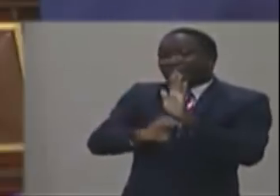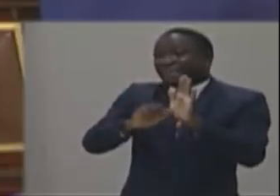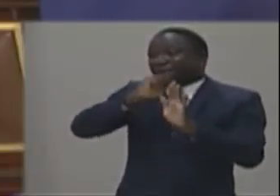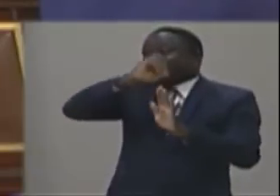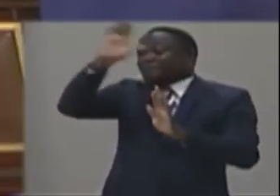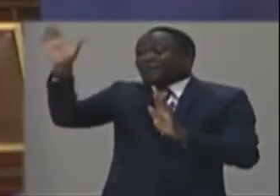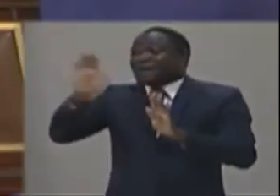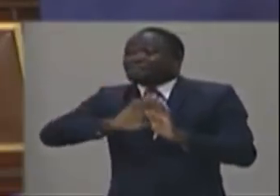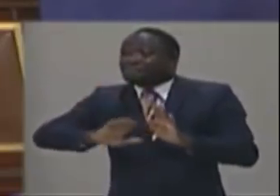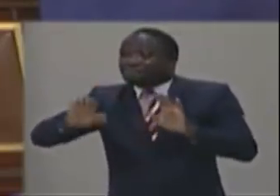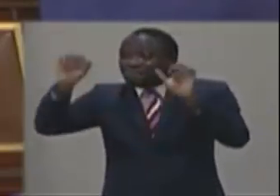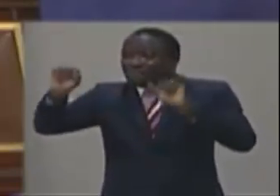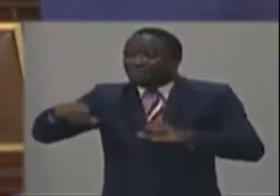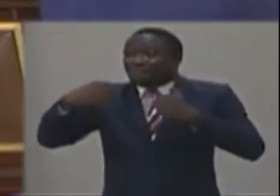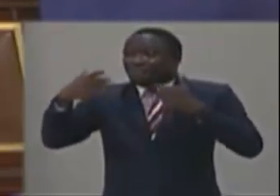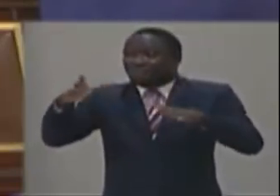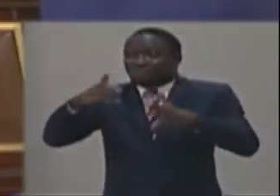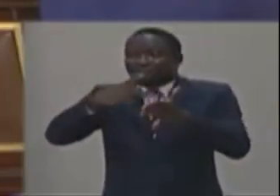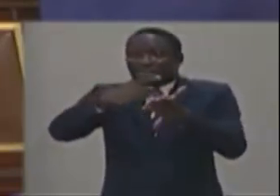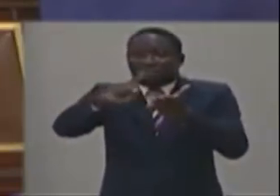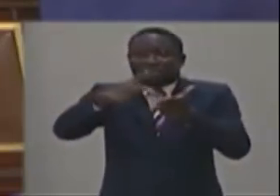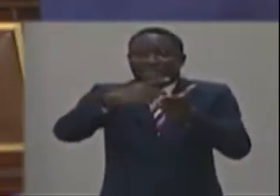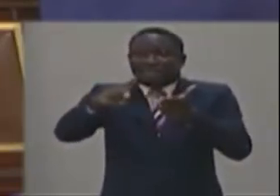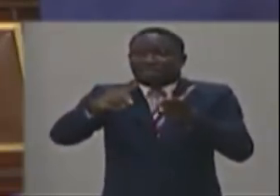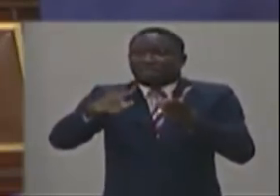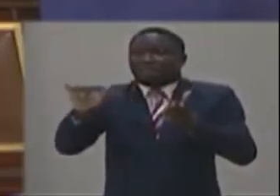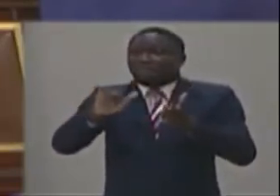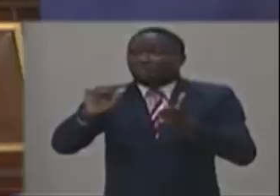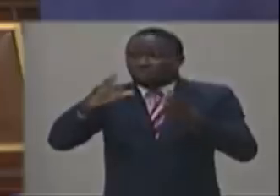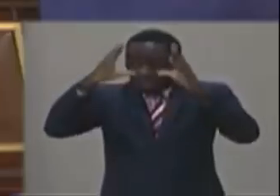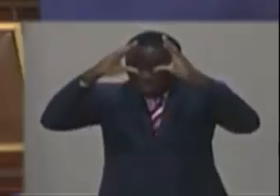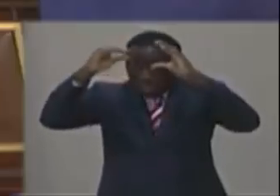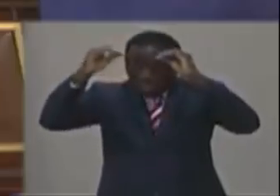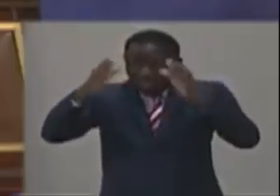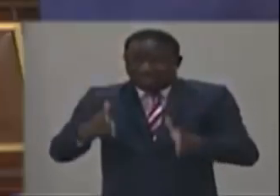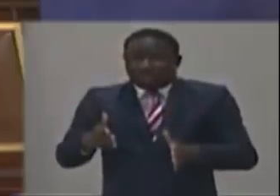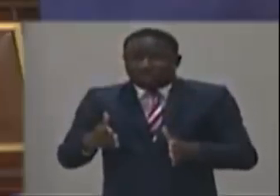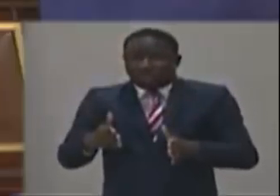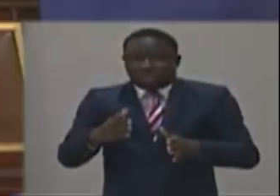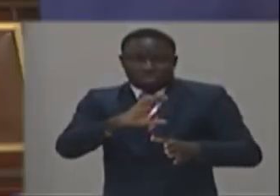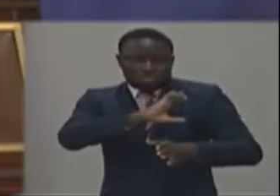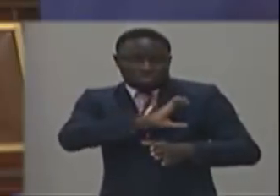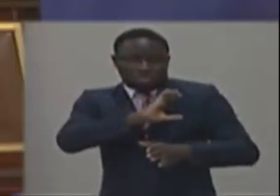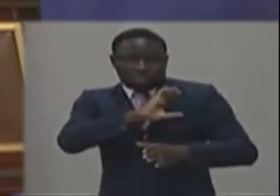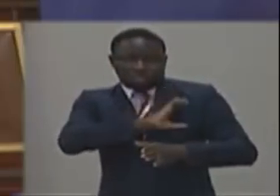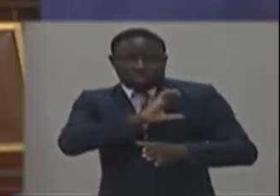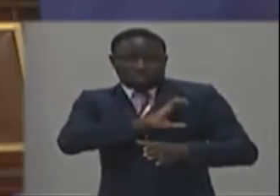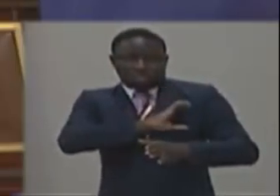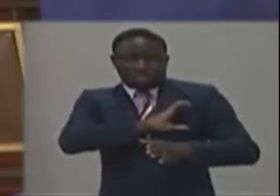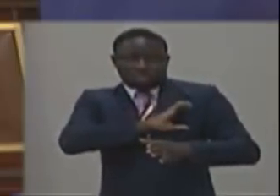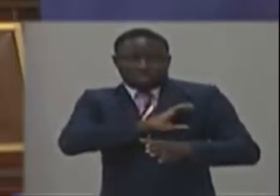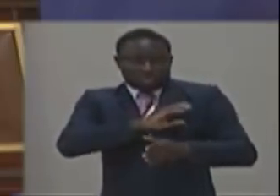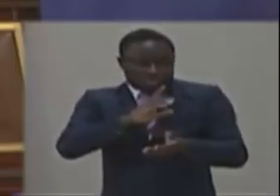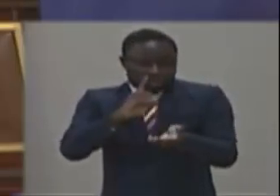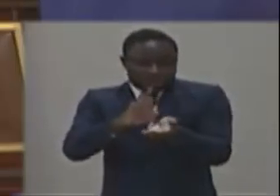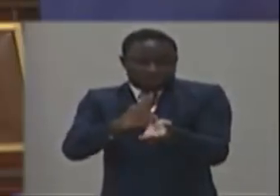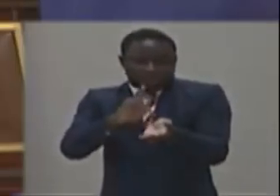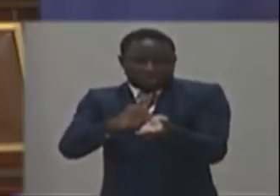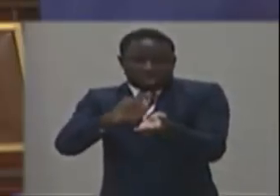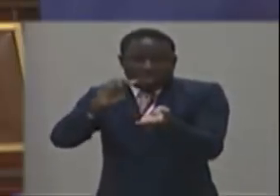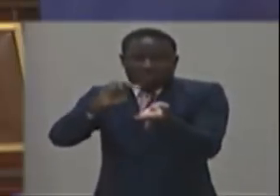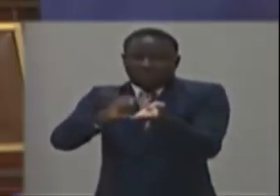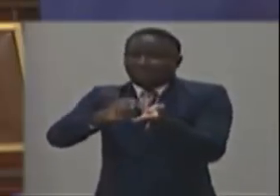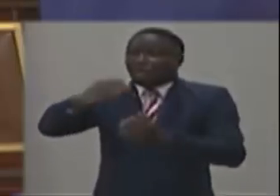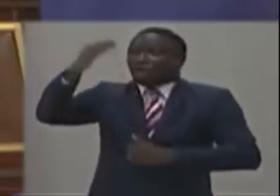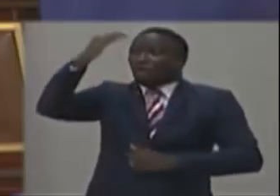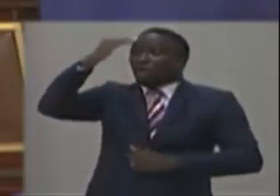pas jamais payé. Tant coup, professeur, policier, personnel médical. Moi, je vois un